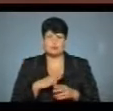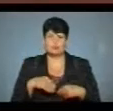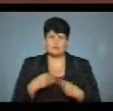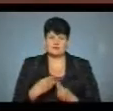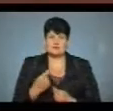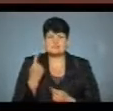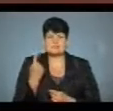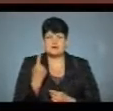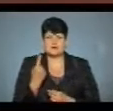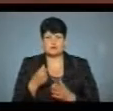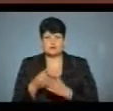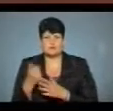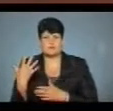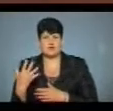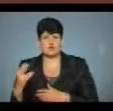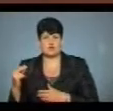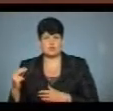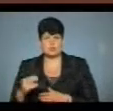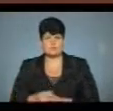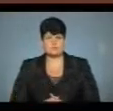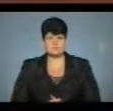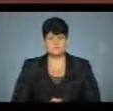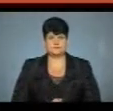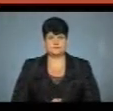подавати з 1 по 5 число, каже Наталія Лисак.